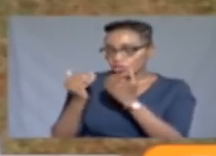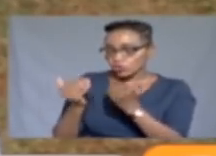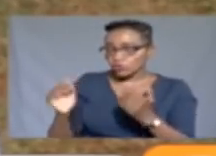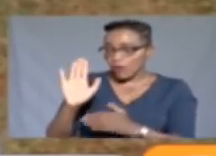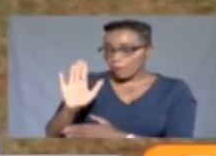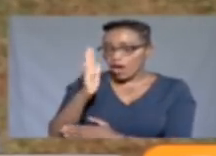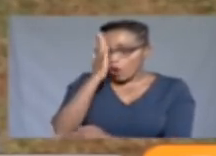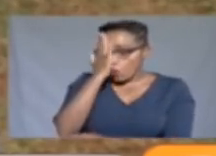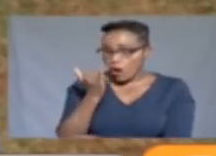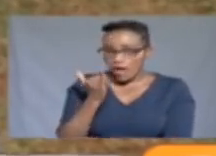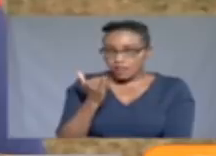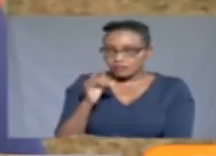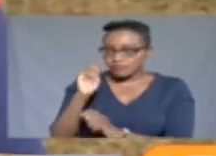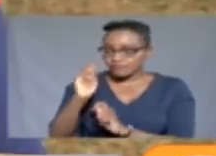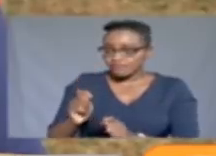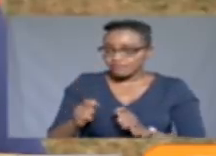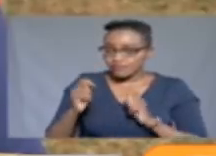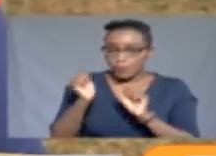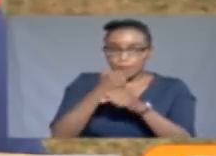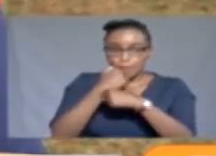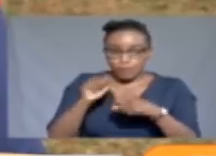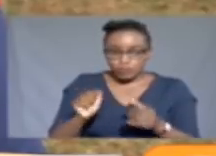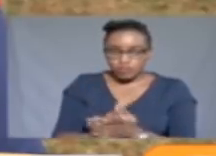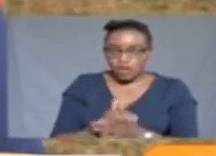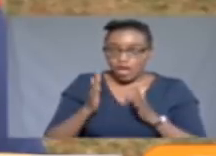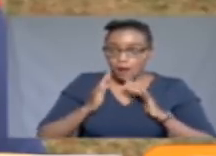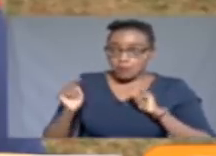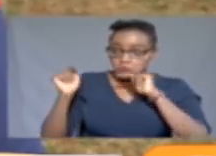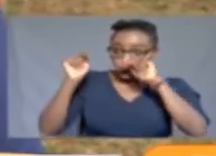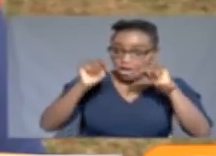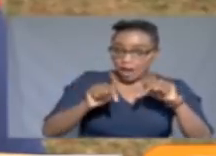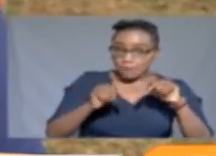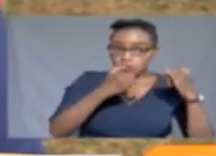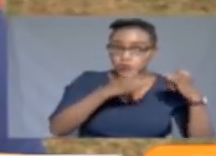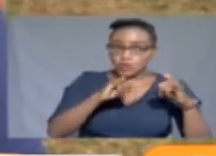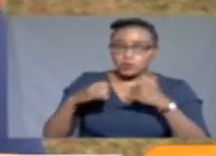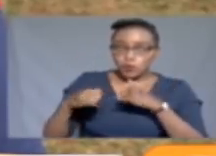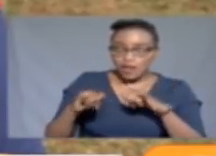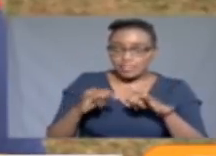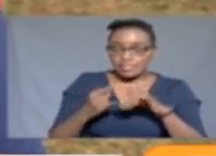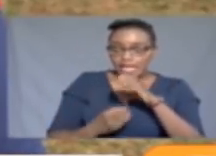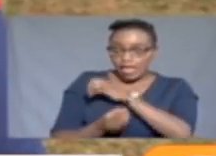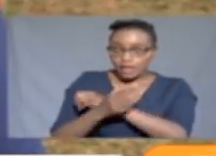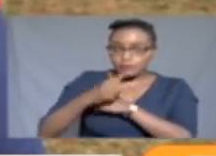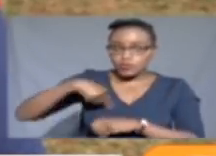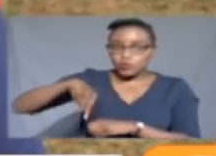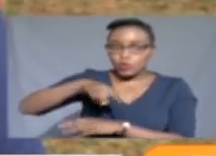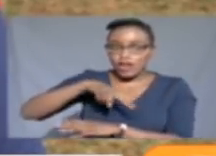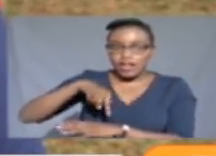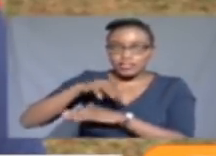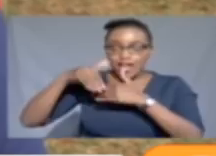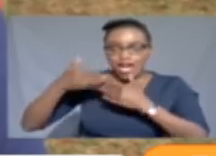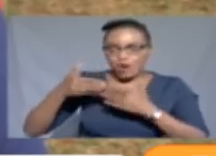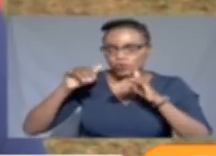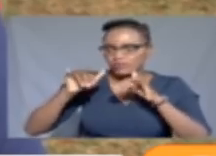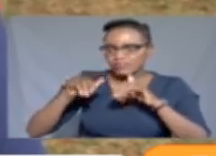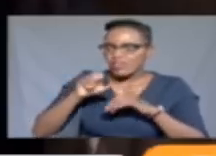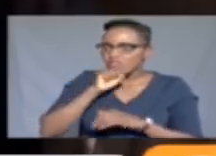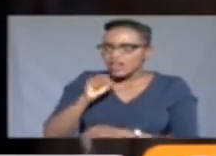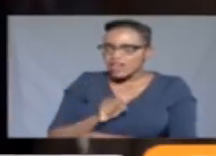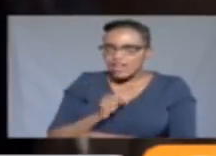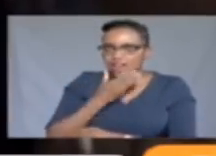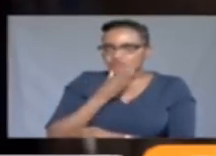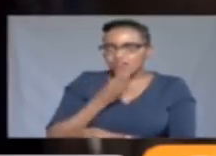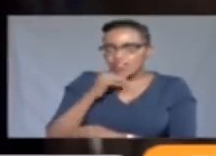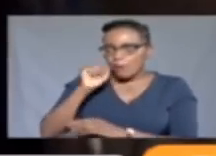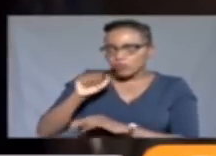sahi, sababu ashiki chembe. Hakuna mtu alijitokeza akajaribu kutueleza vile kukaa naweza kaa.